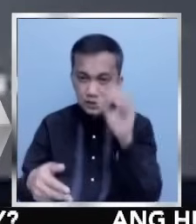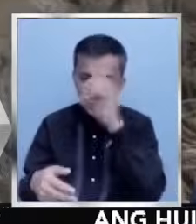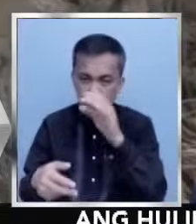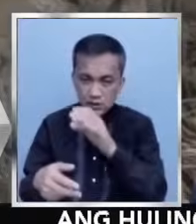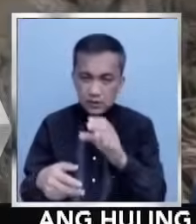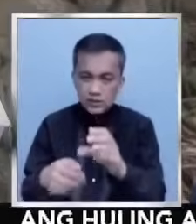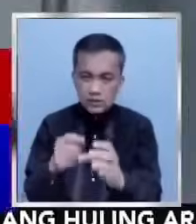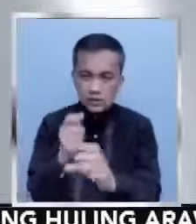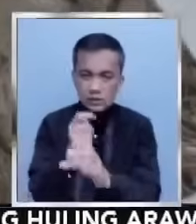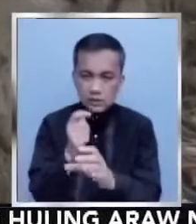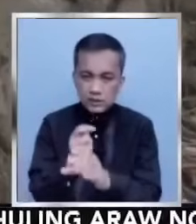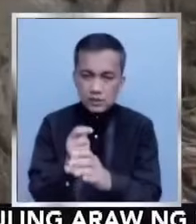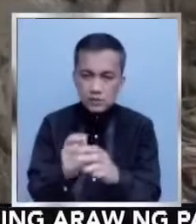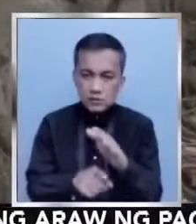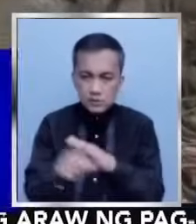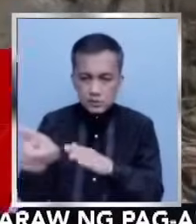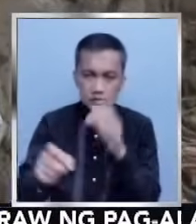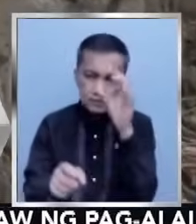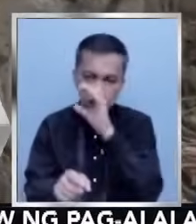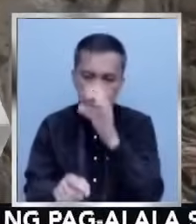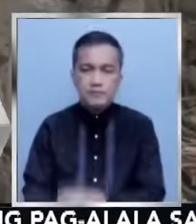driver.